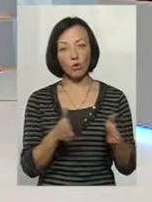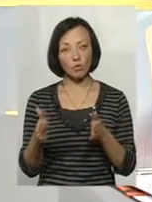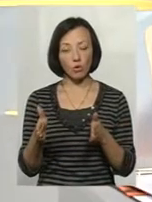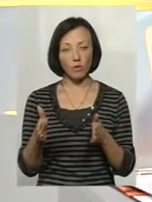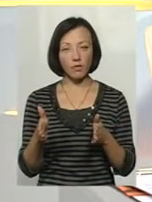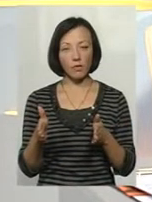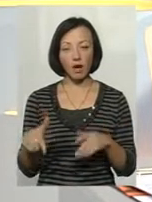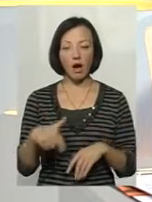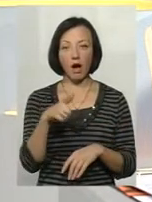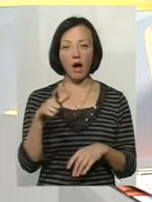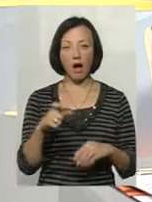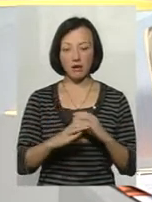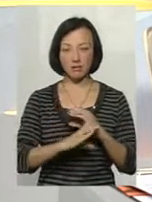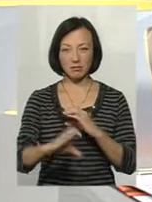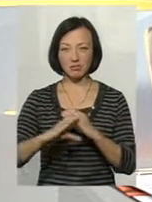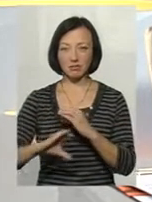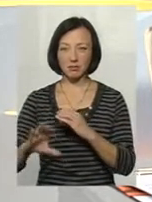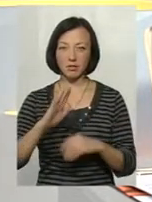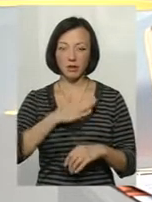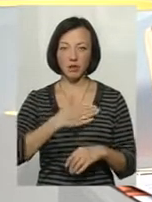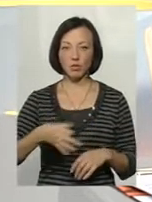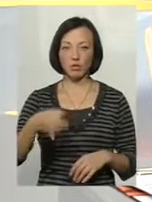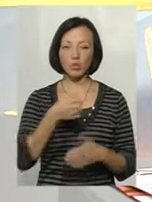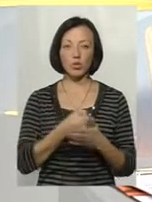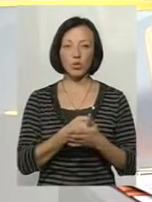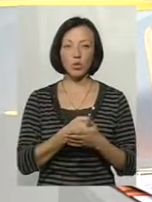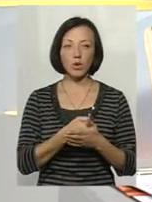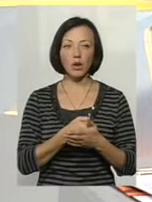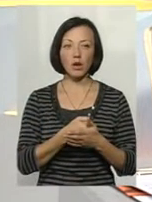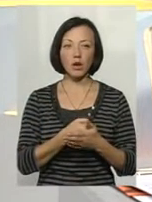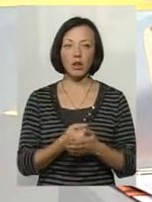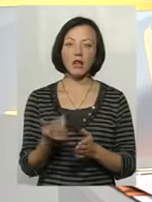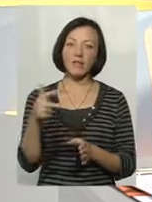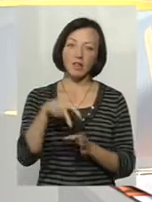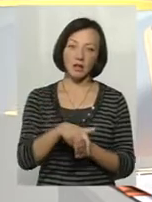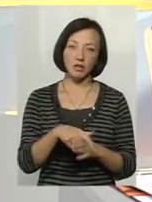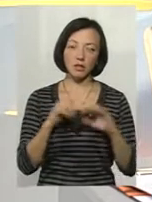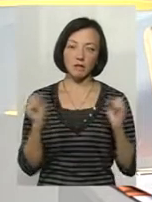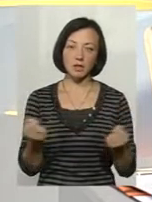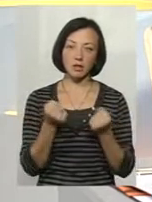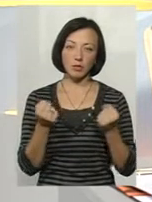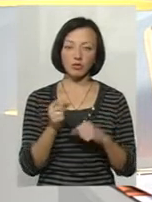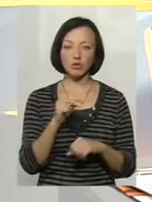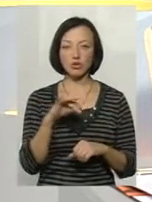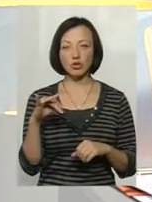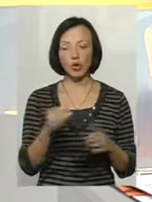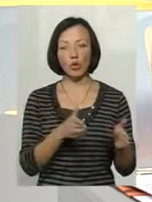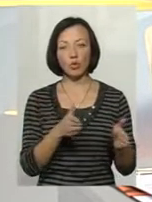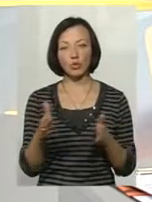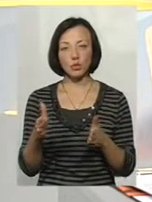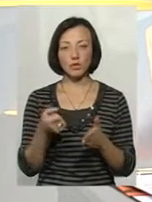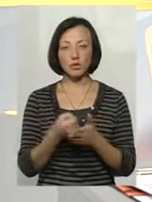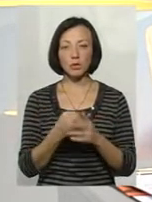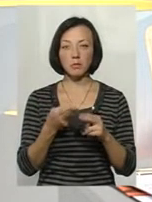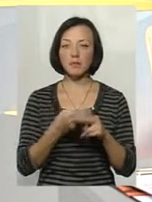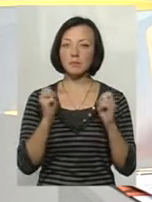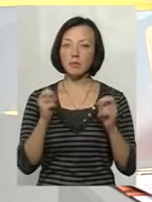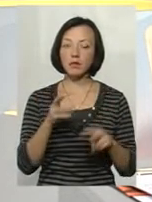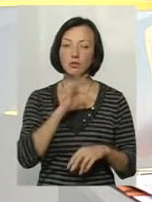загалом газотранспортна система нашої області до тих пікових навантажень взимку? Чи готова вона до тієї